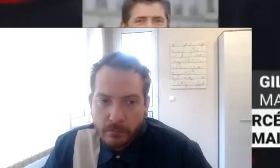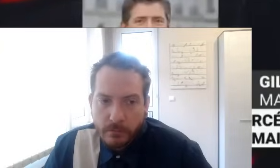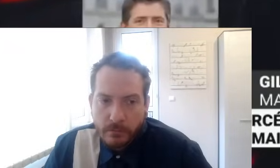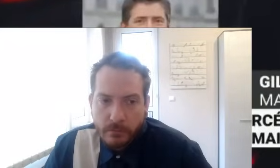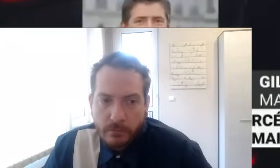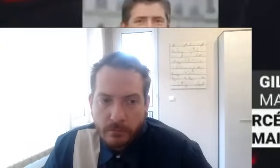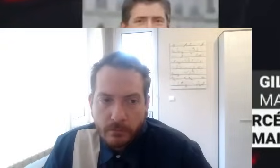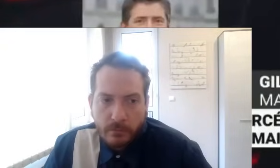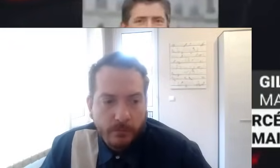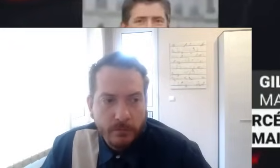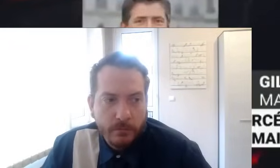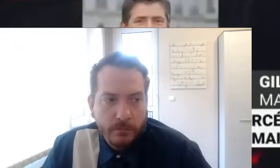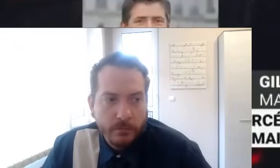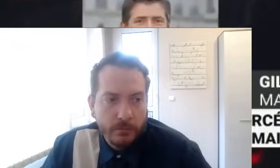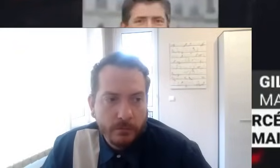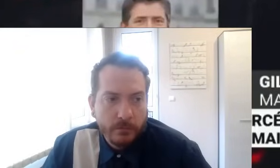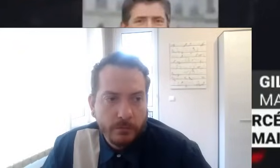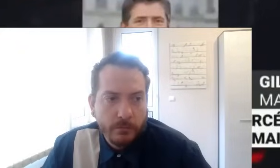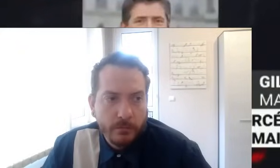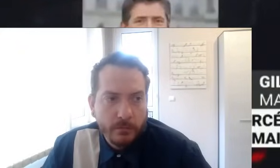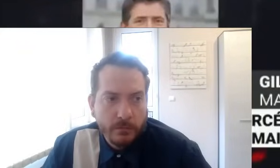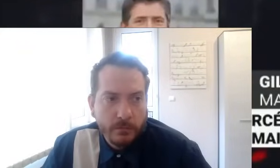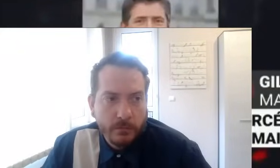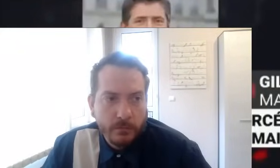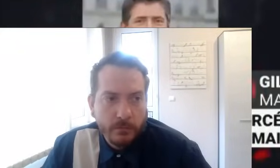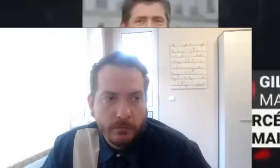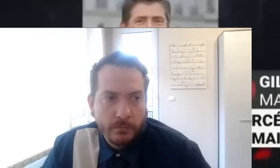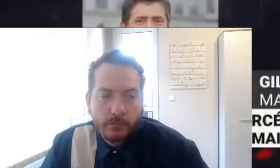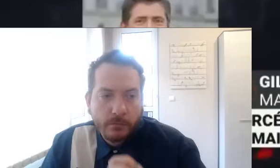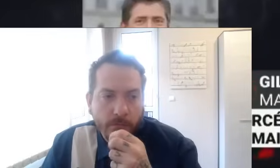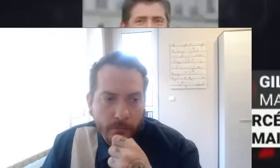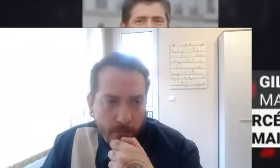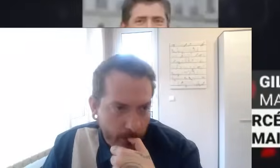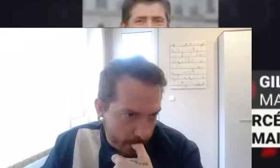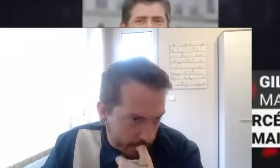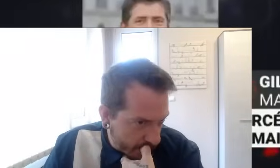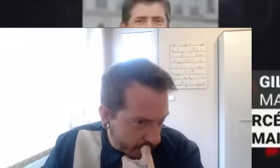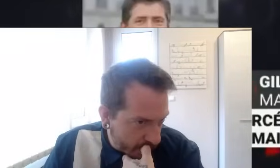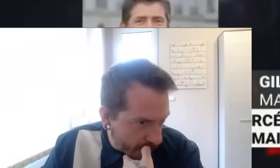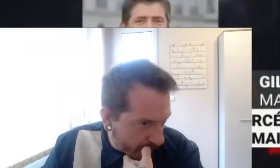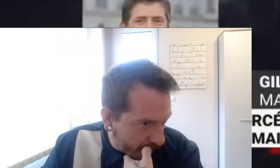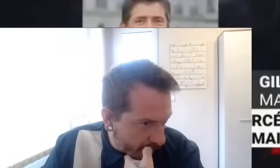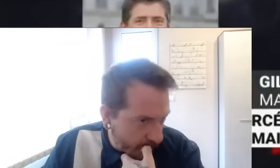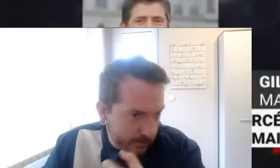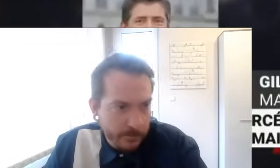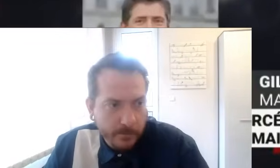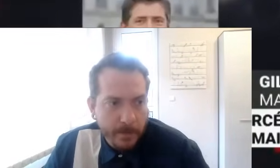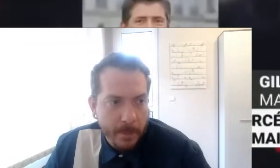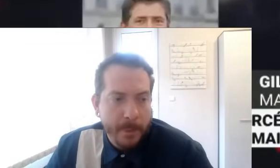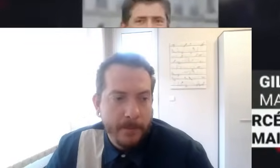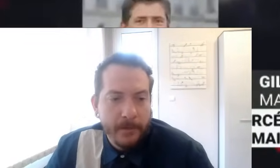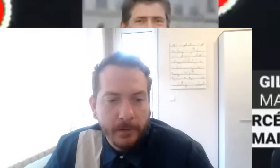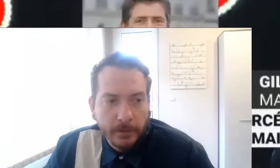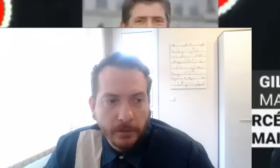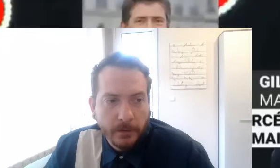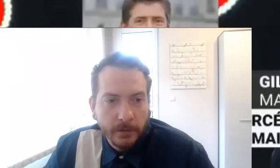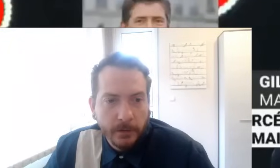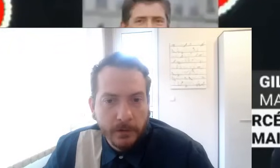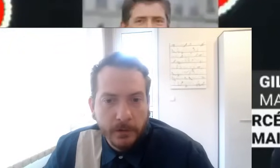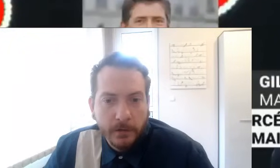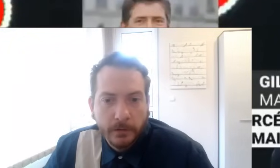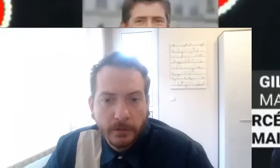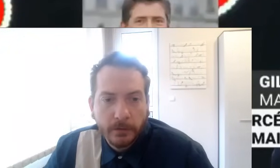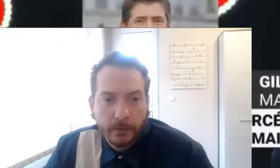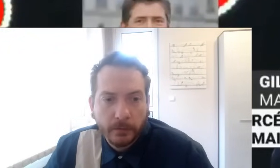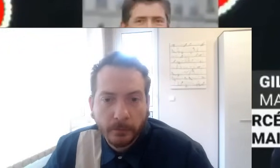soit pérenne, sereine. On en a encore pas mal sur lesquels on a des problèmes. Il faut leur expliquer comment on vit ici